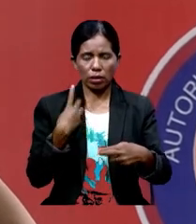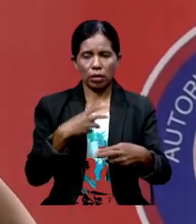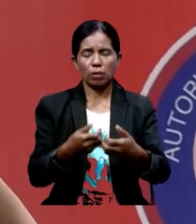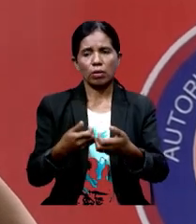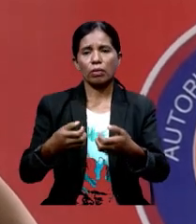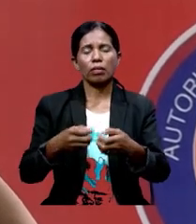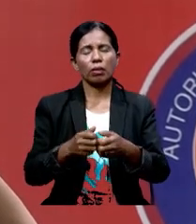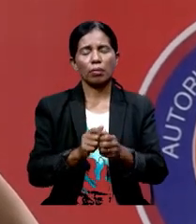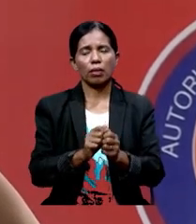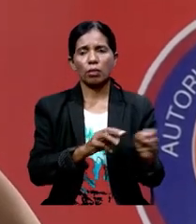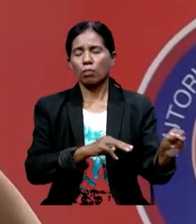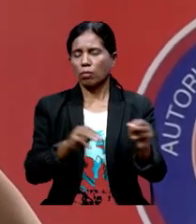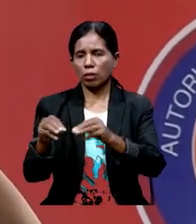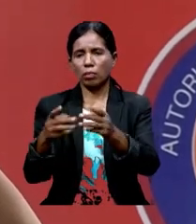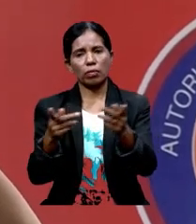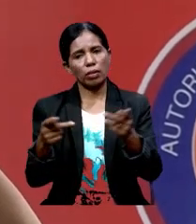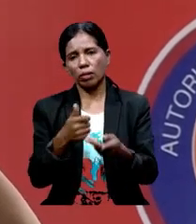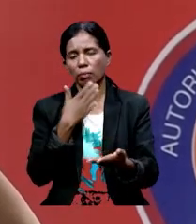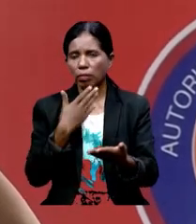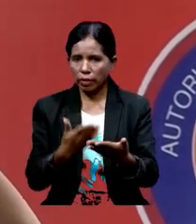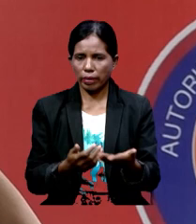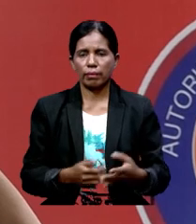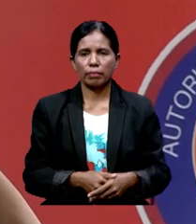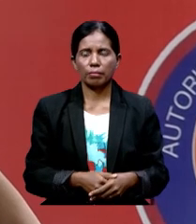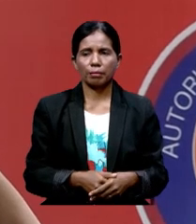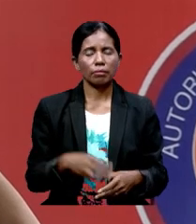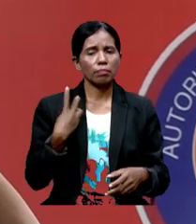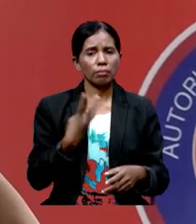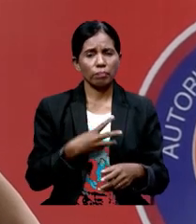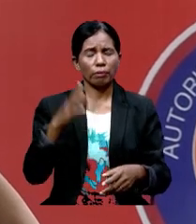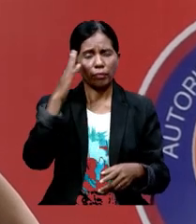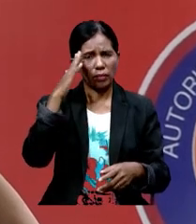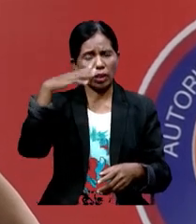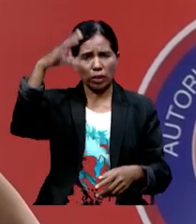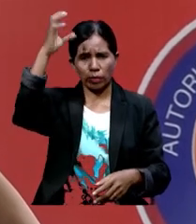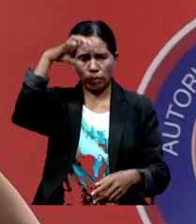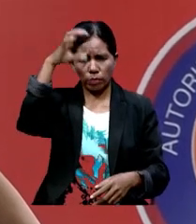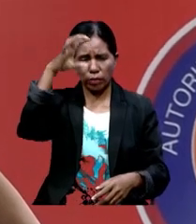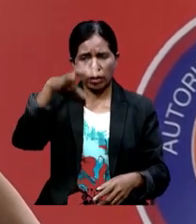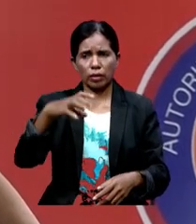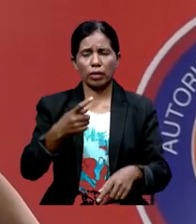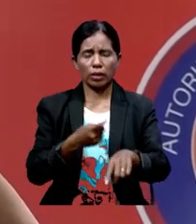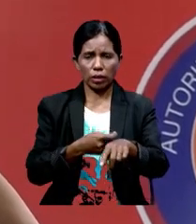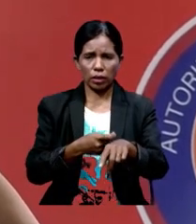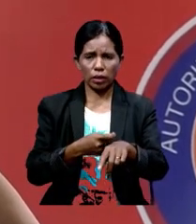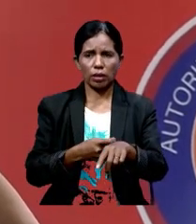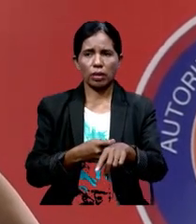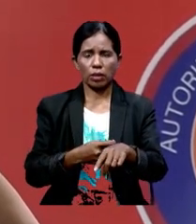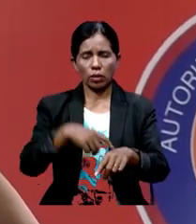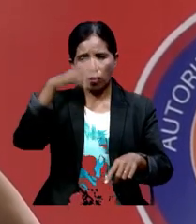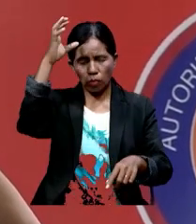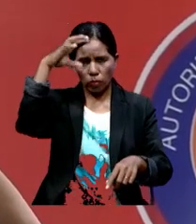mus fatin risku ita ba fatin nebe seguro. Ita tene kata udang iha teritorio